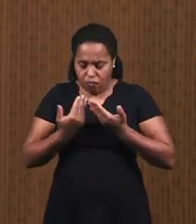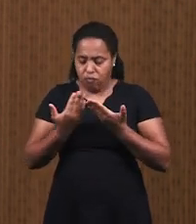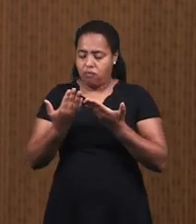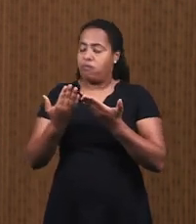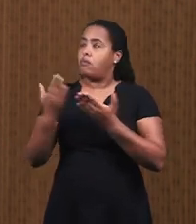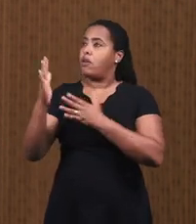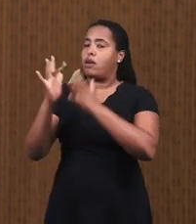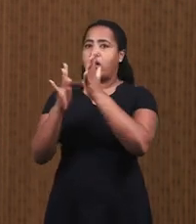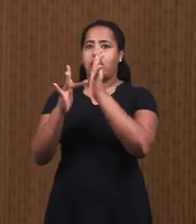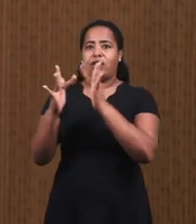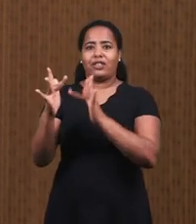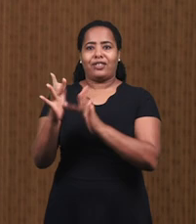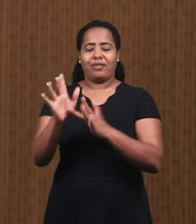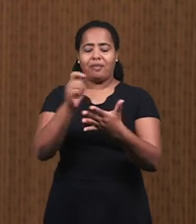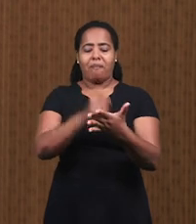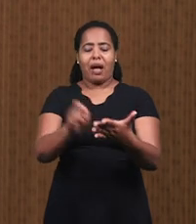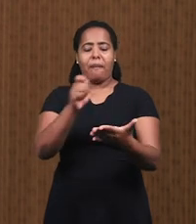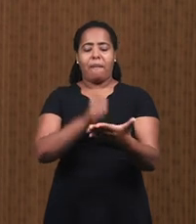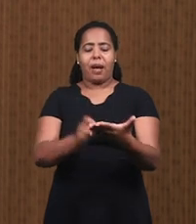вдохновлен Иисусом.